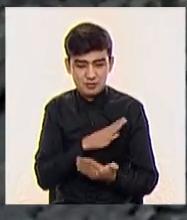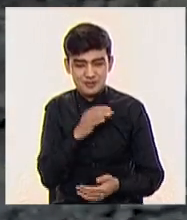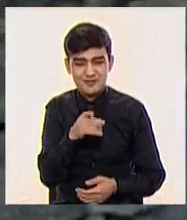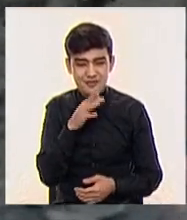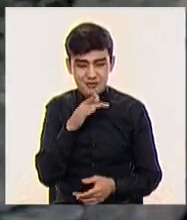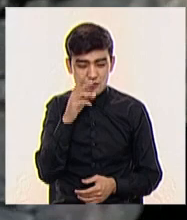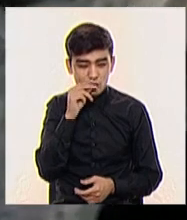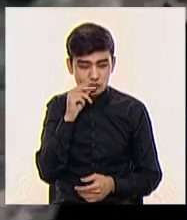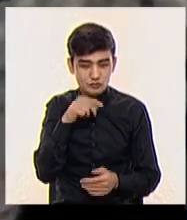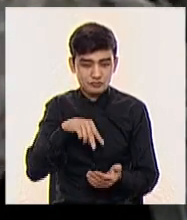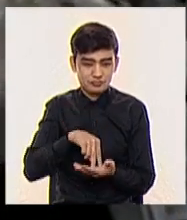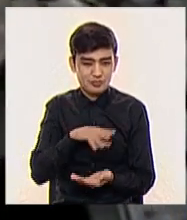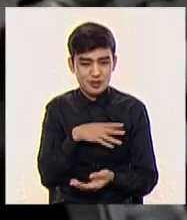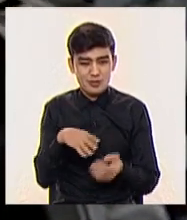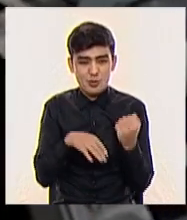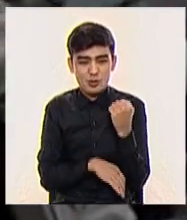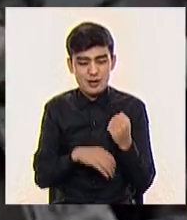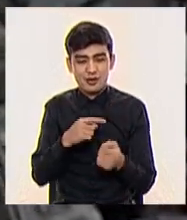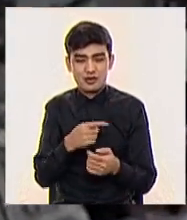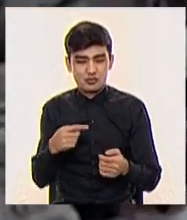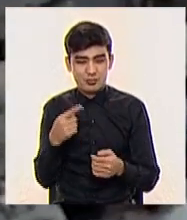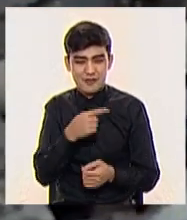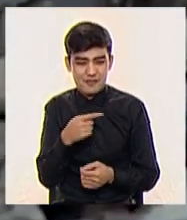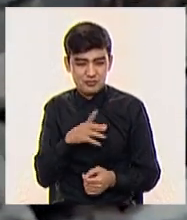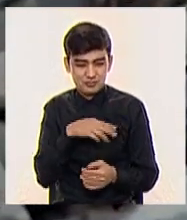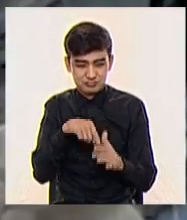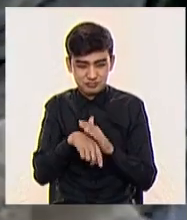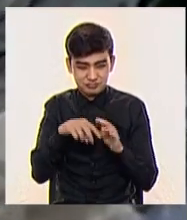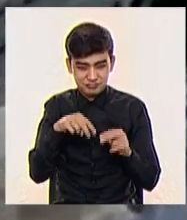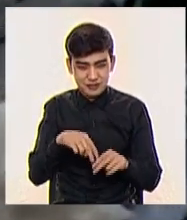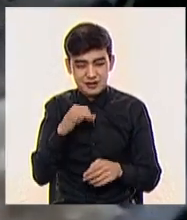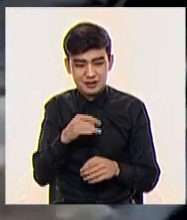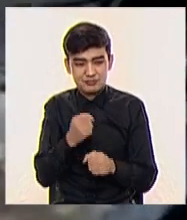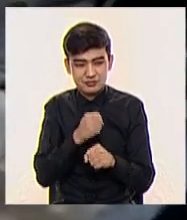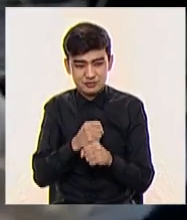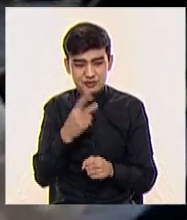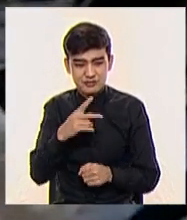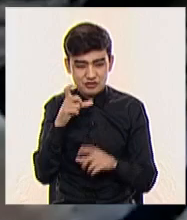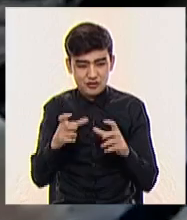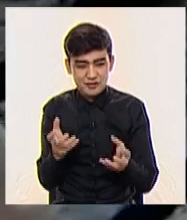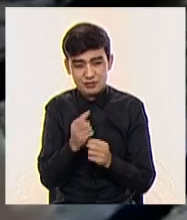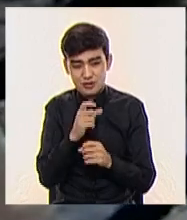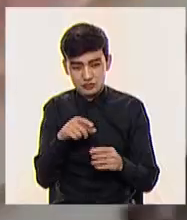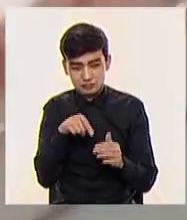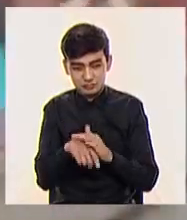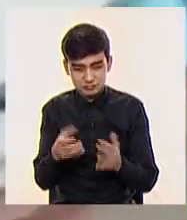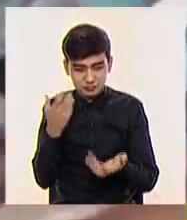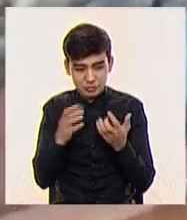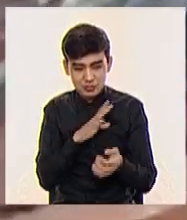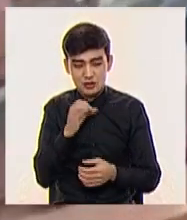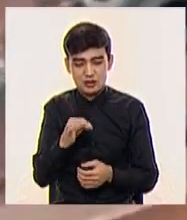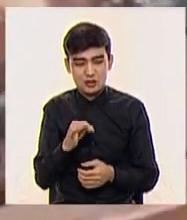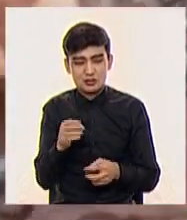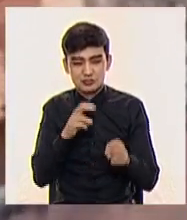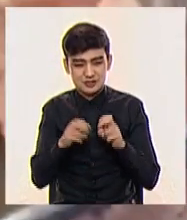момент мужчины находились на последнем этаже. Разборами завалов сначала занимались 20 спасателей, позже к ним присоединились